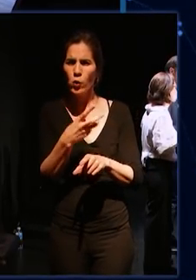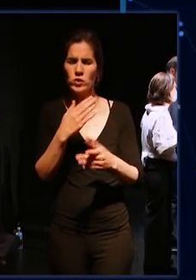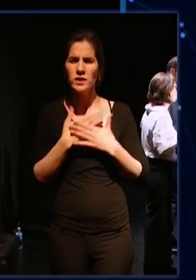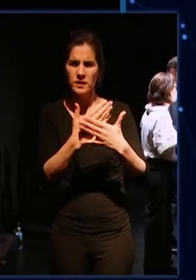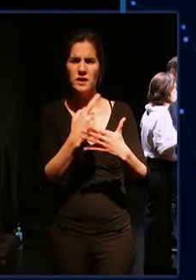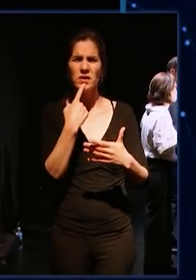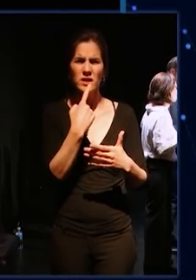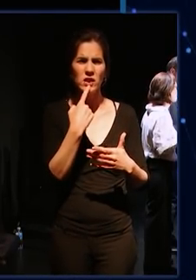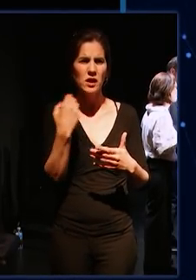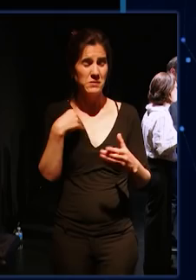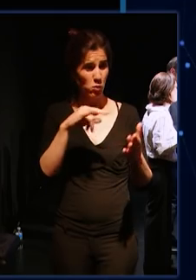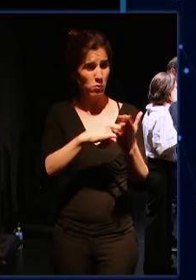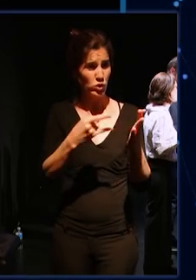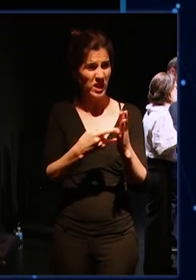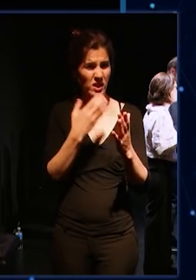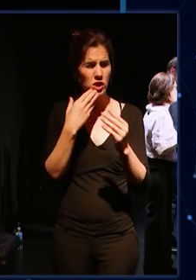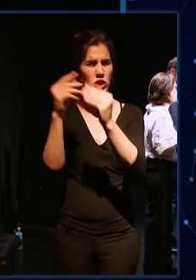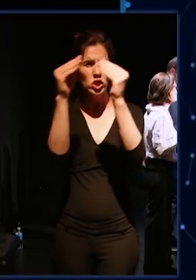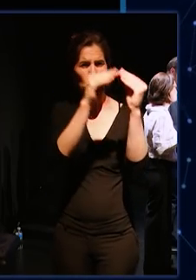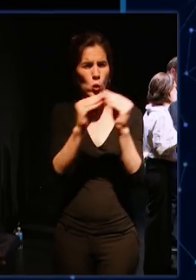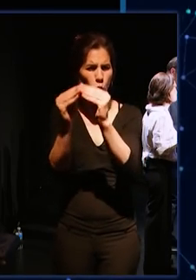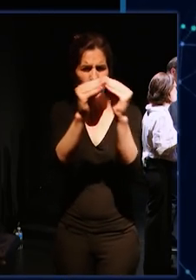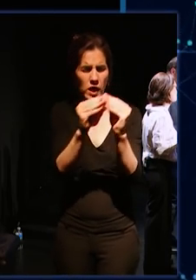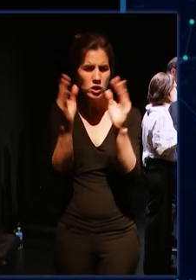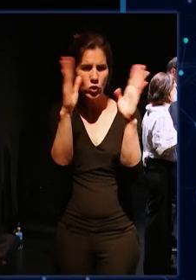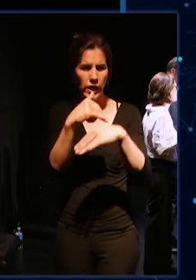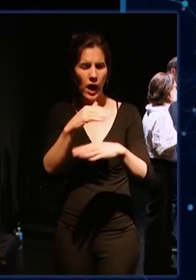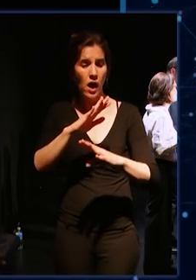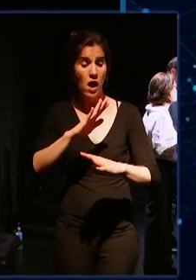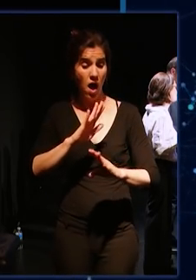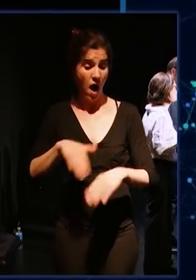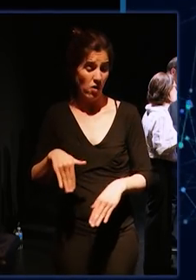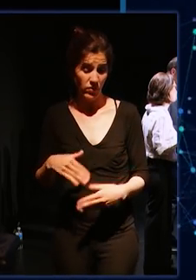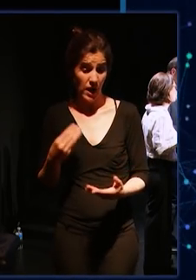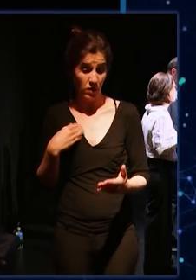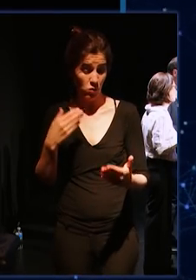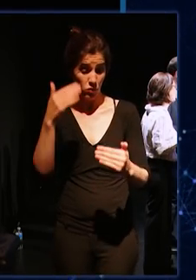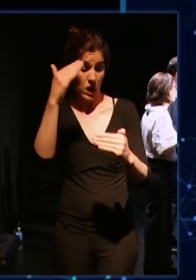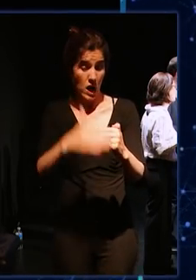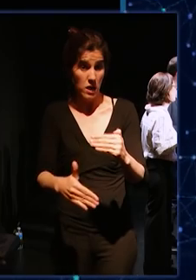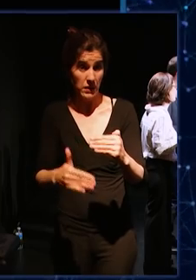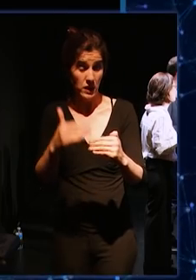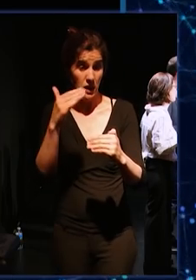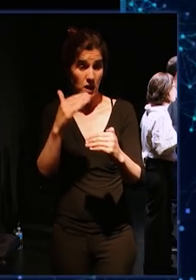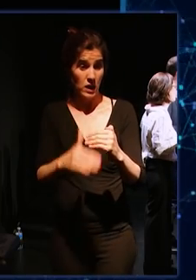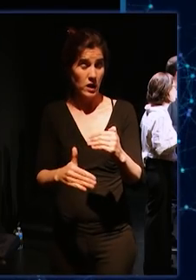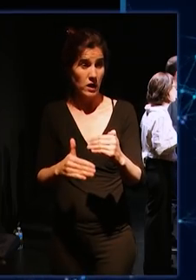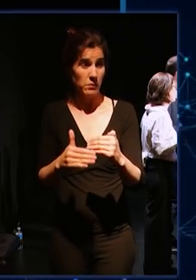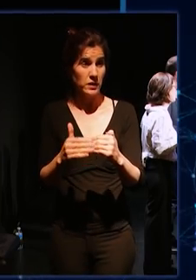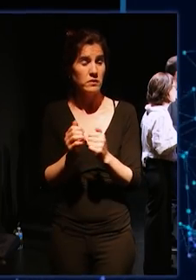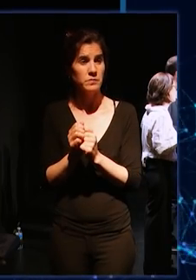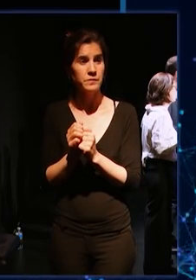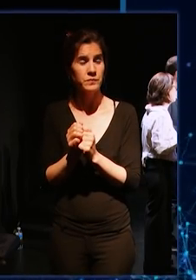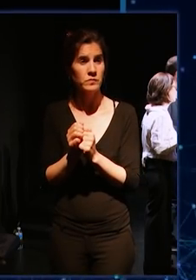aquest projecte, si no és de consens, es trobarà amb el topall de que, no, que es pot